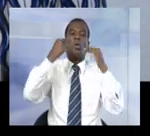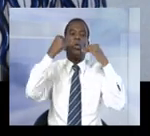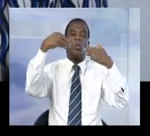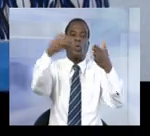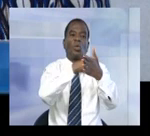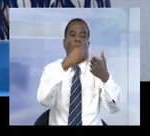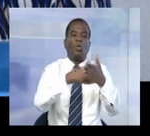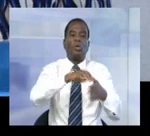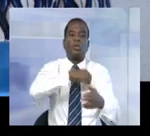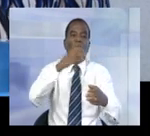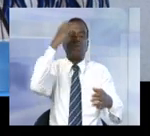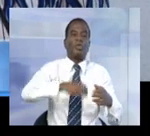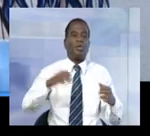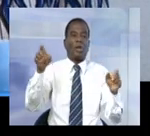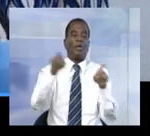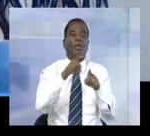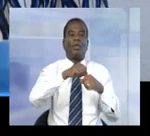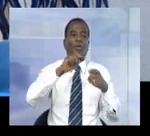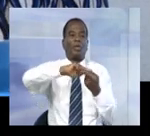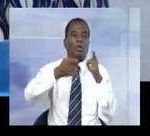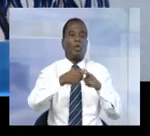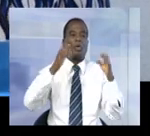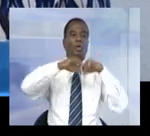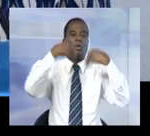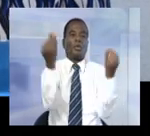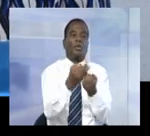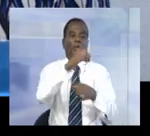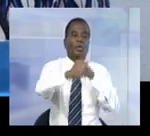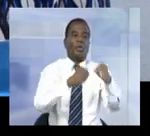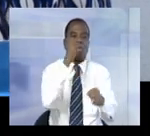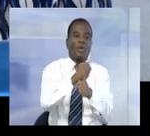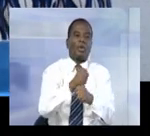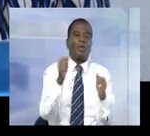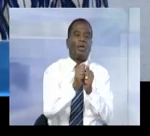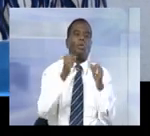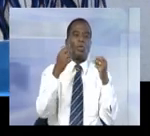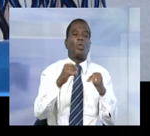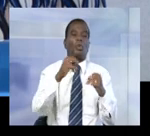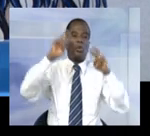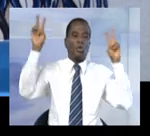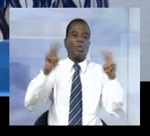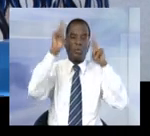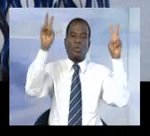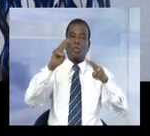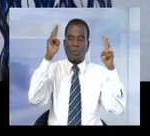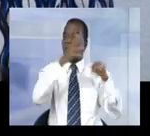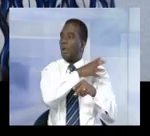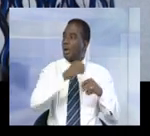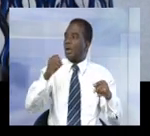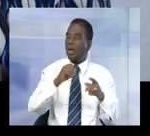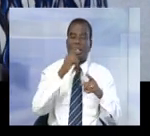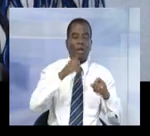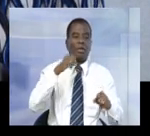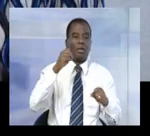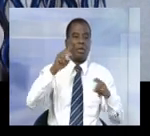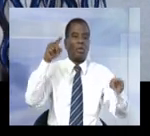vous souhaite ainsi qu'à vos collaborateurs et familles une année 2015 émaillée de victoires éclatantes, de défis relevés et de paris